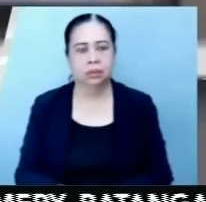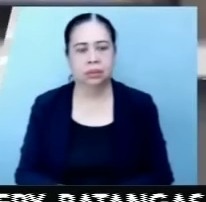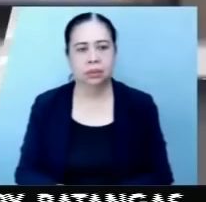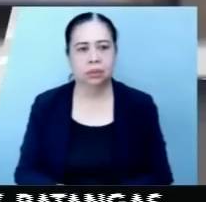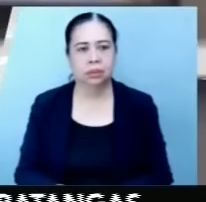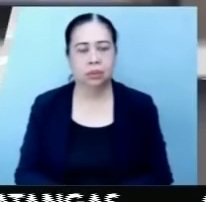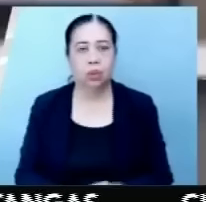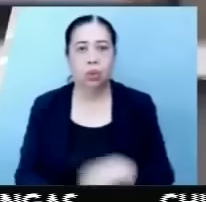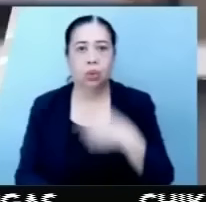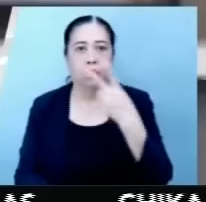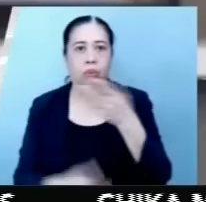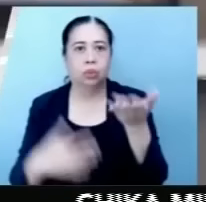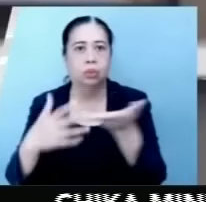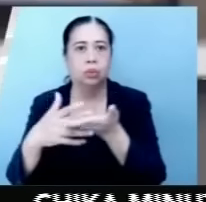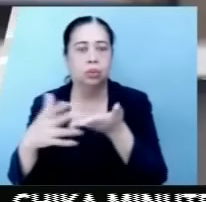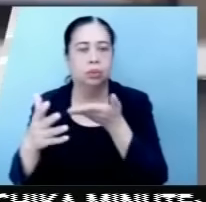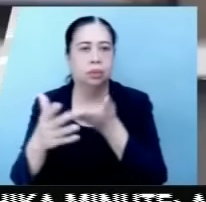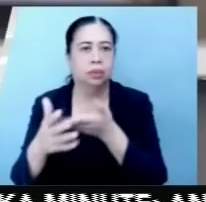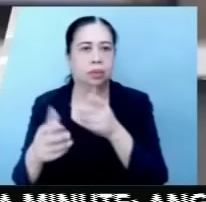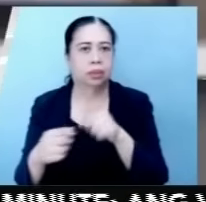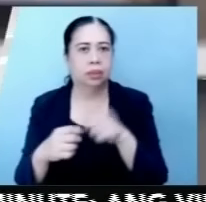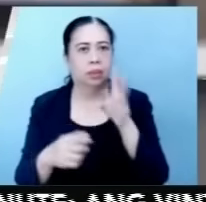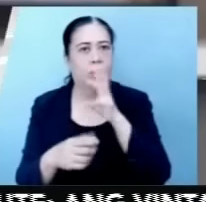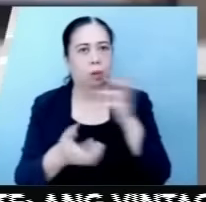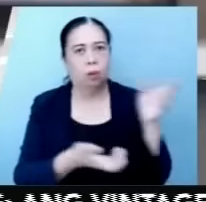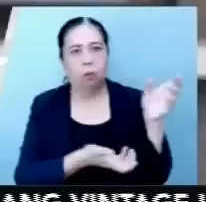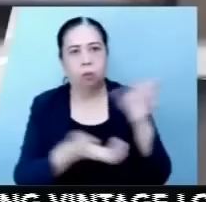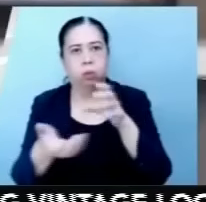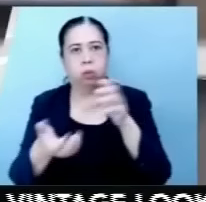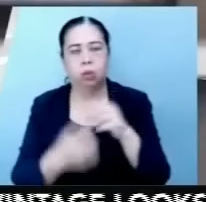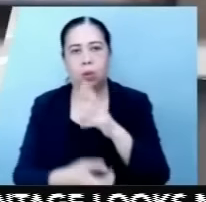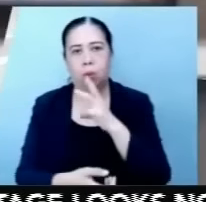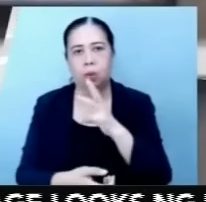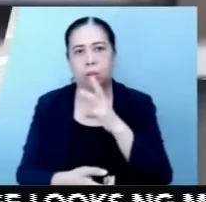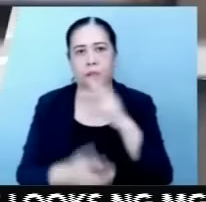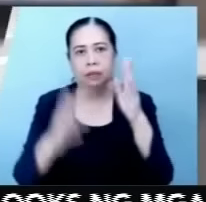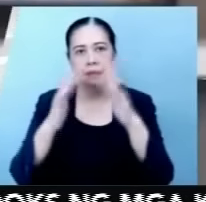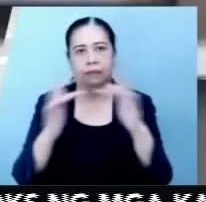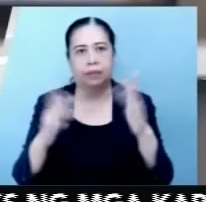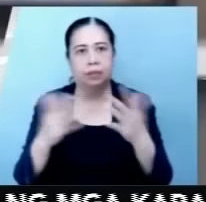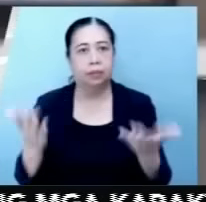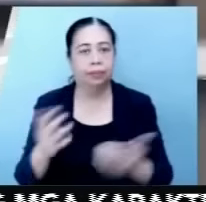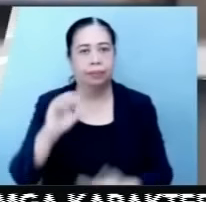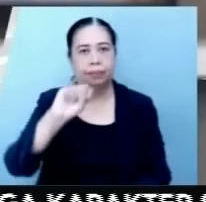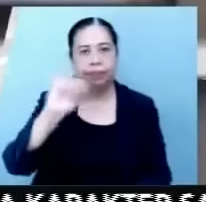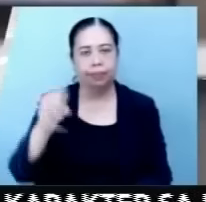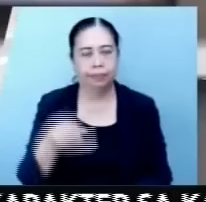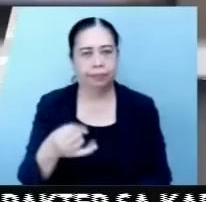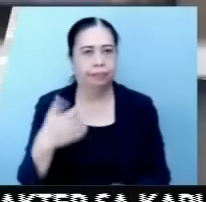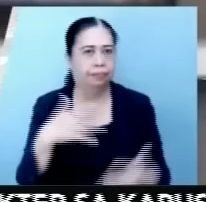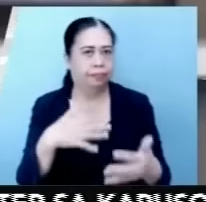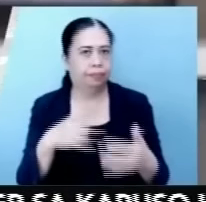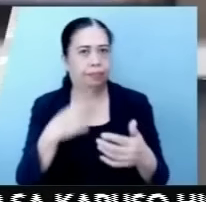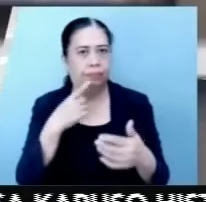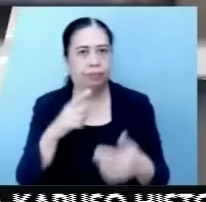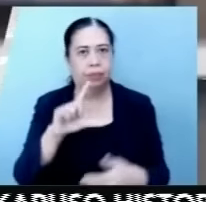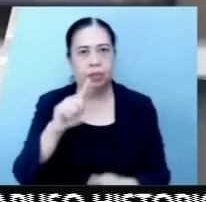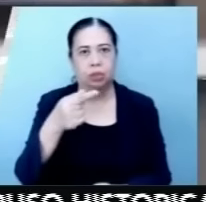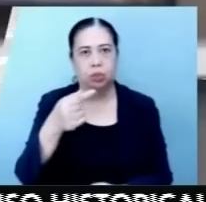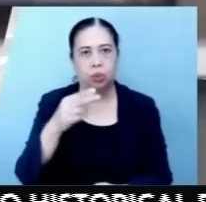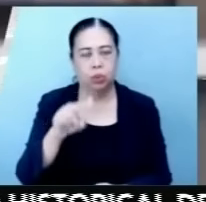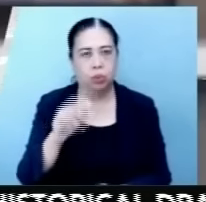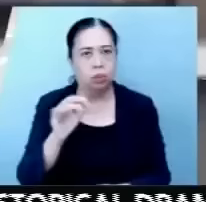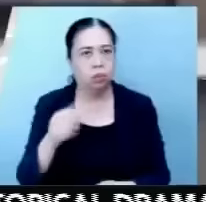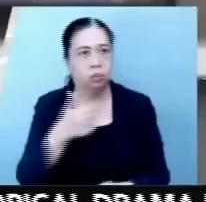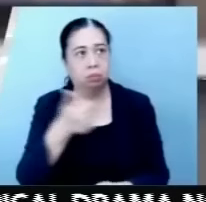Dalawa ng kinasuhan kaugnay sa basaan at gulo sa Wata Wata Festival sa San Juan. Pinag-aaralan naman daw ng lokal na pamahalaan kung may iba